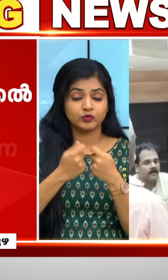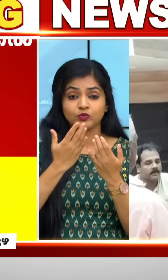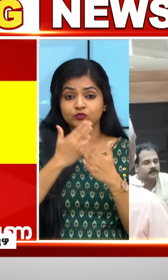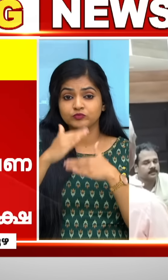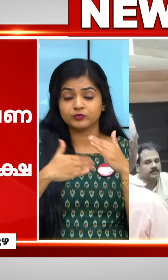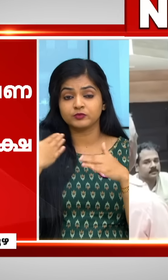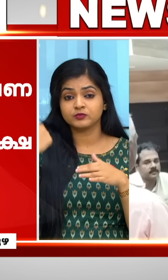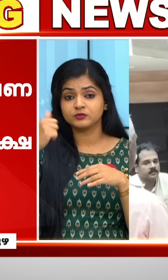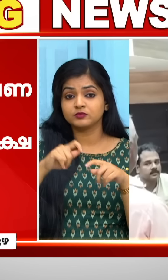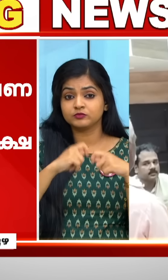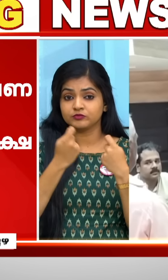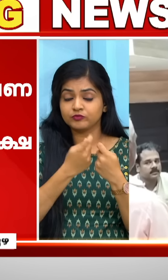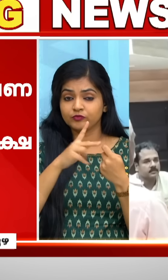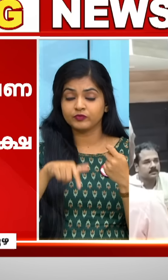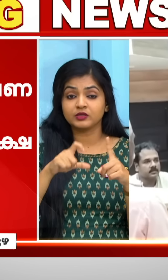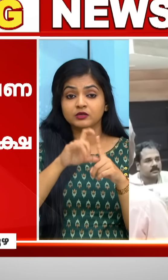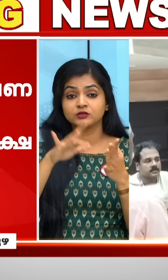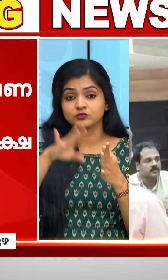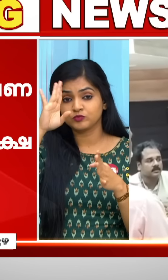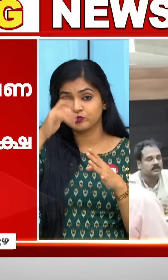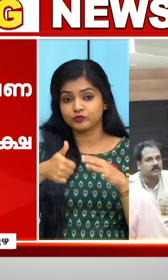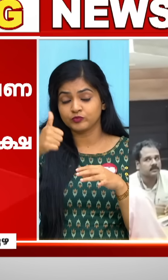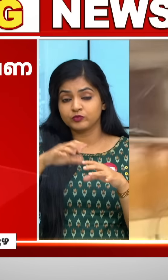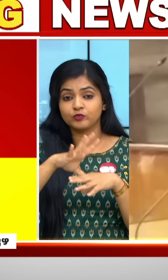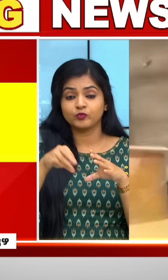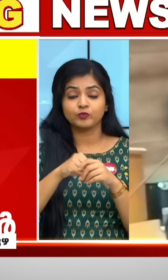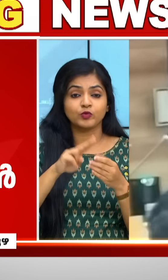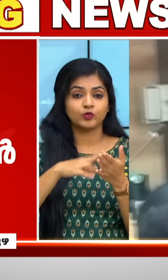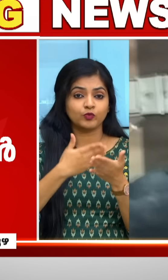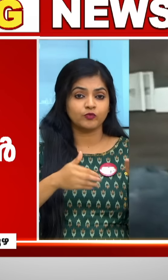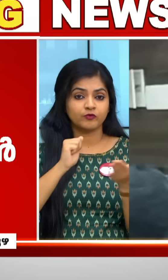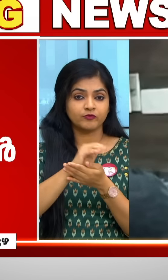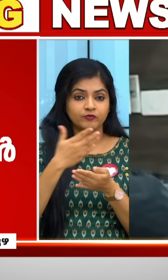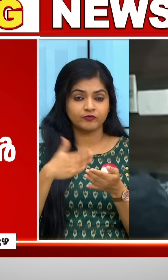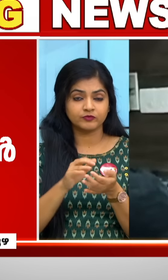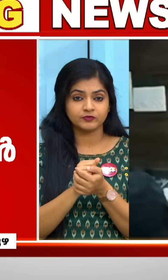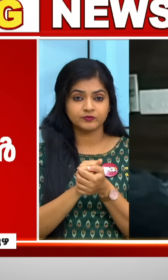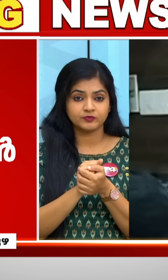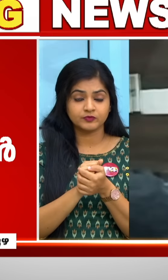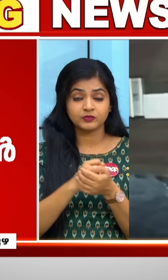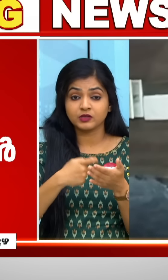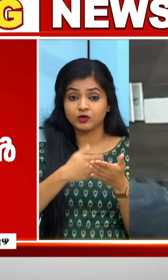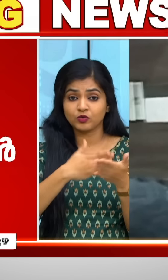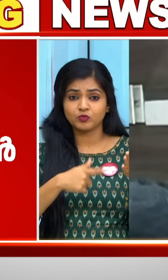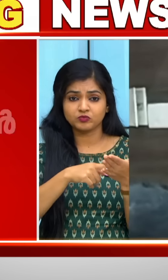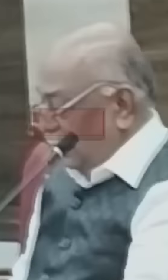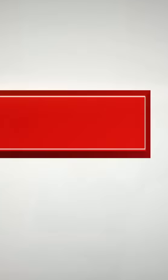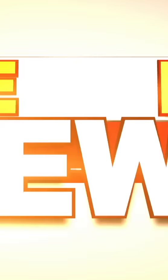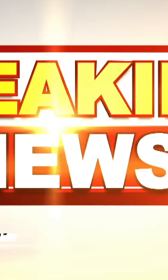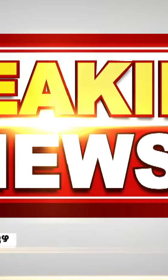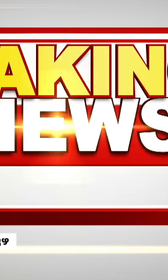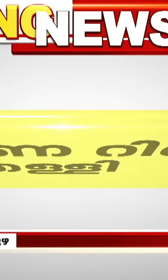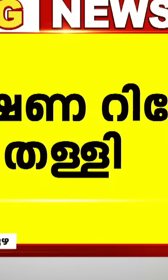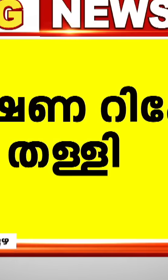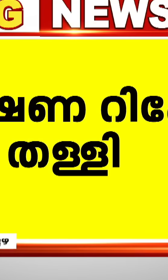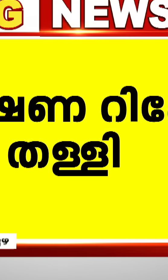വകുപ്പ് ഡയറക്ടറേറ്റിനും ജില്ലാ പോലീസ് മേധാവിക്ക് കൂടി നോട്ടീസ് കൈമാറിയിട്ടുണ്ട്. ഈ റിപ്പോർട്ട് തൃപ്തികരമല്ലെന്ന് മാത്രമല്ല,